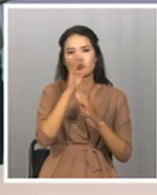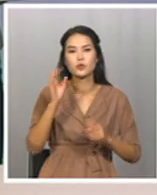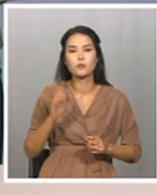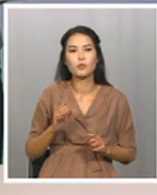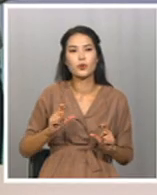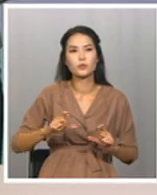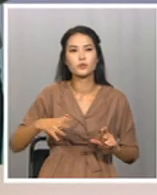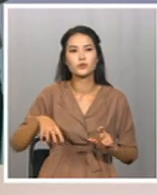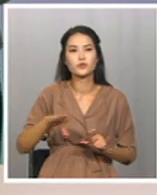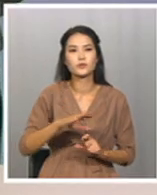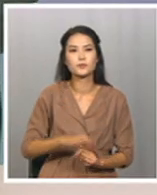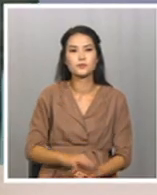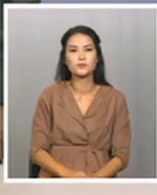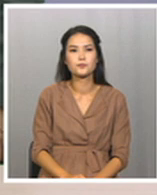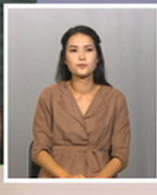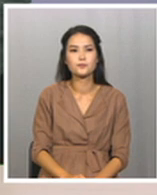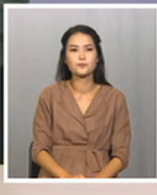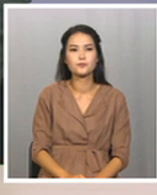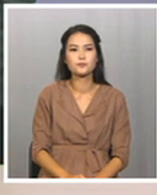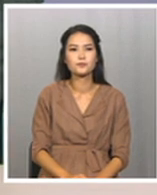людей.